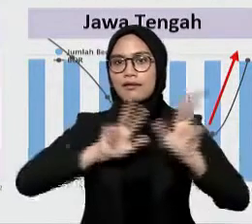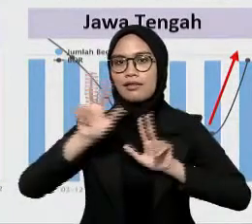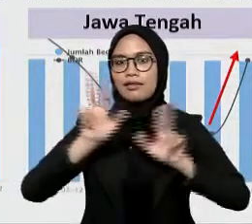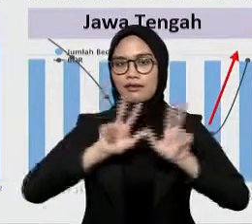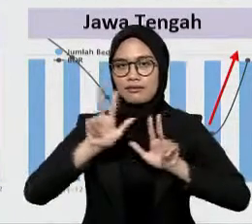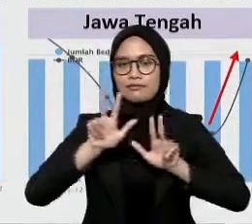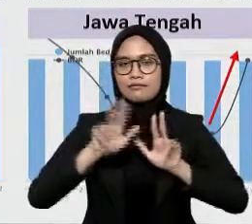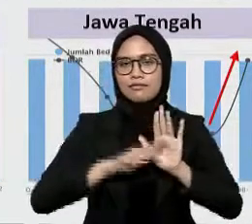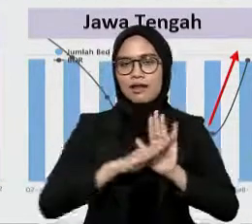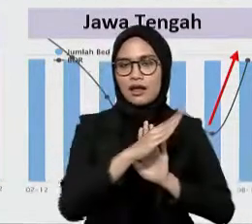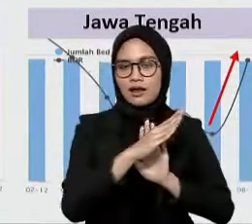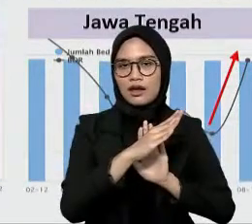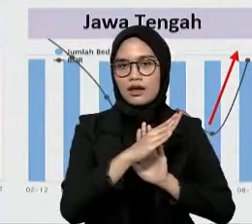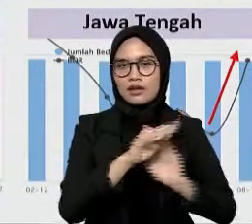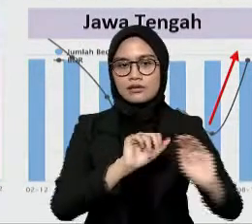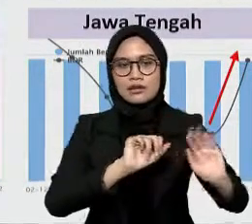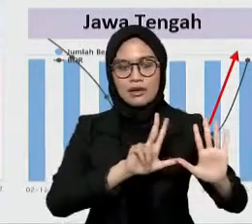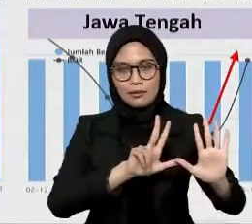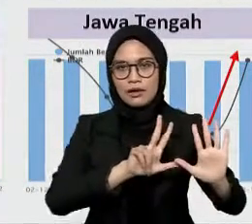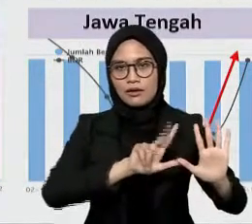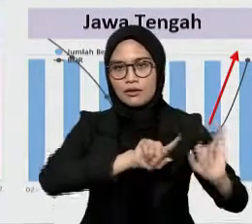Timur mengalami kenaikan dari